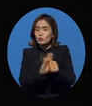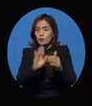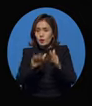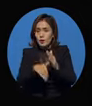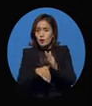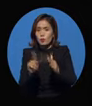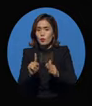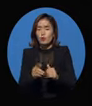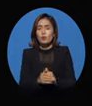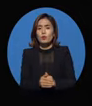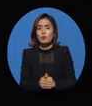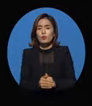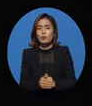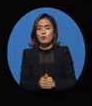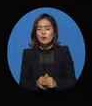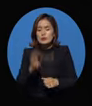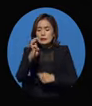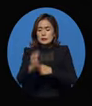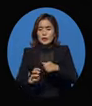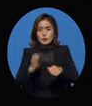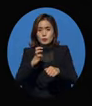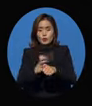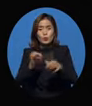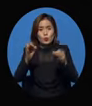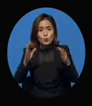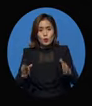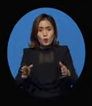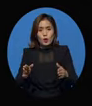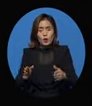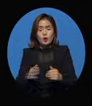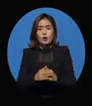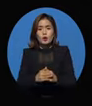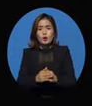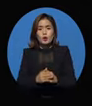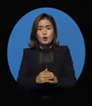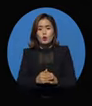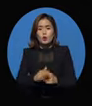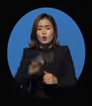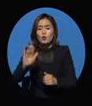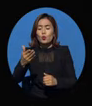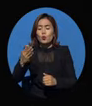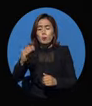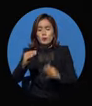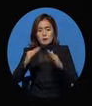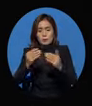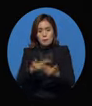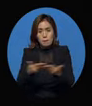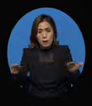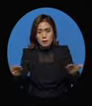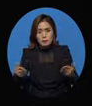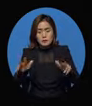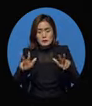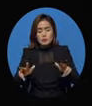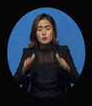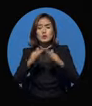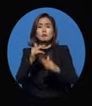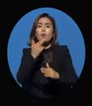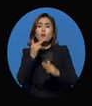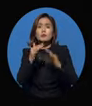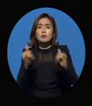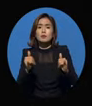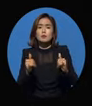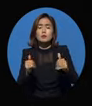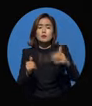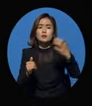문제는 우리가 40년 동안 대한민국 이 900만원의 주 팩을 궁금했지만 무주택자 비율이 49% 에서 44%